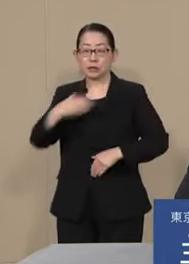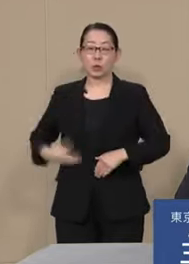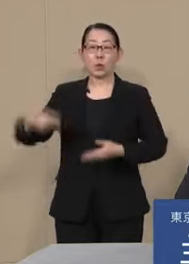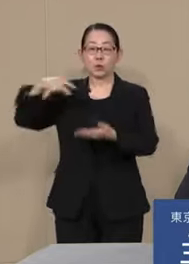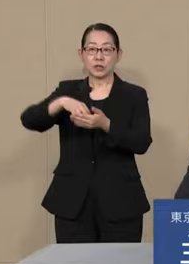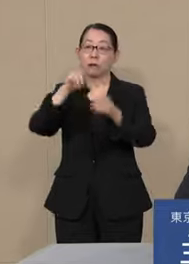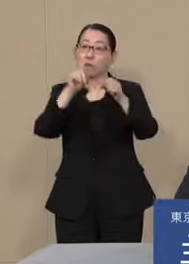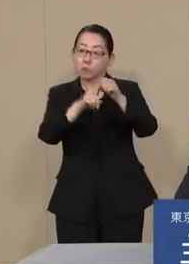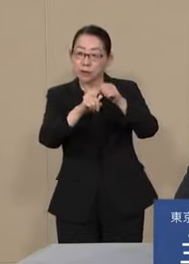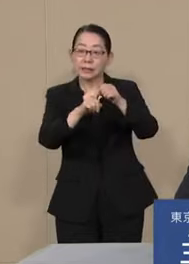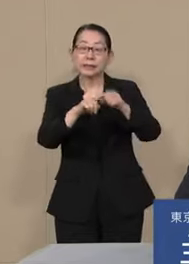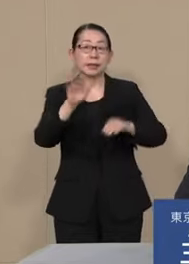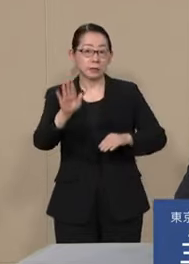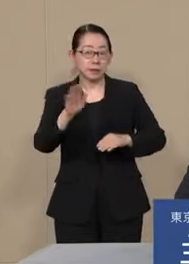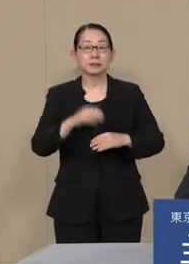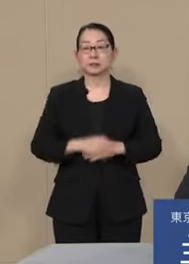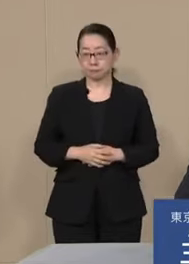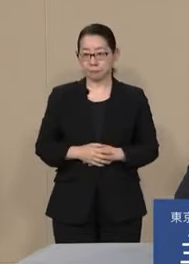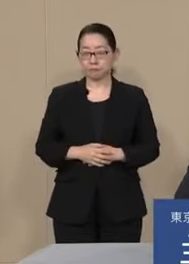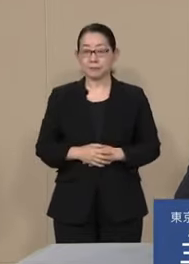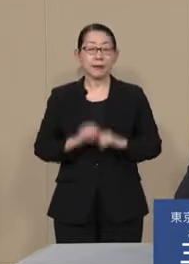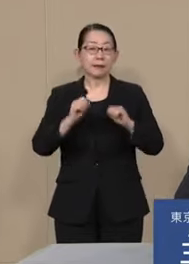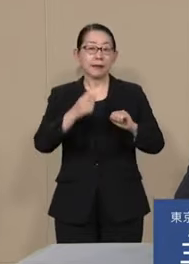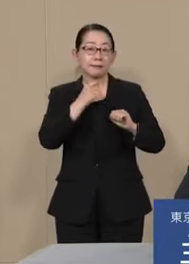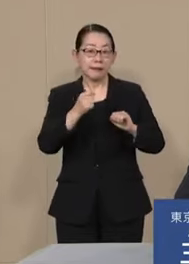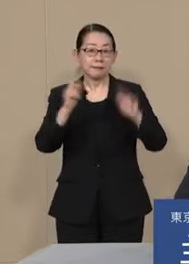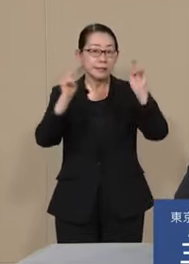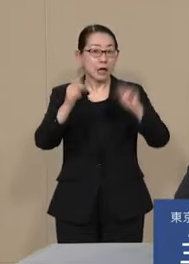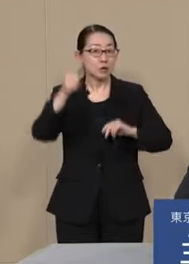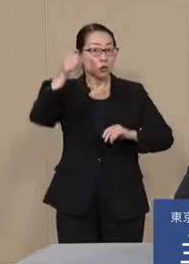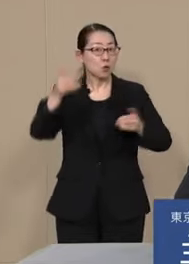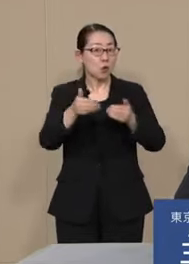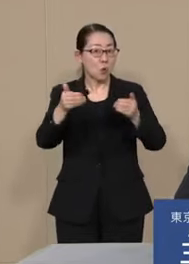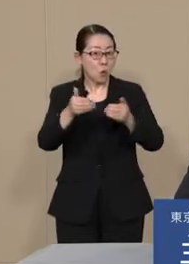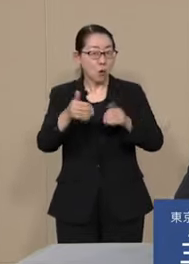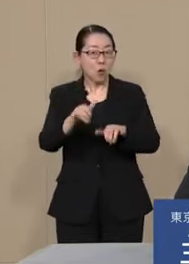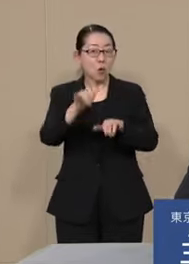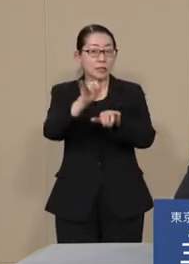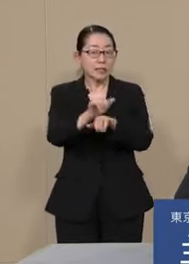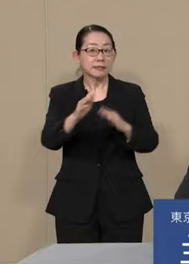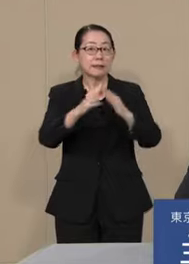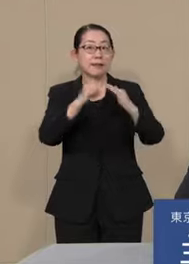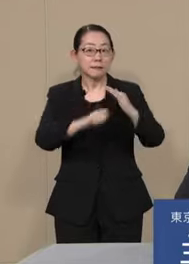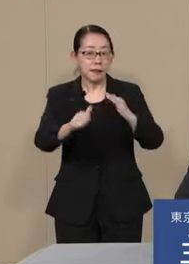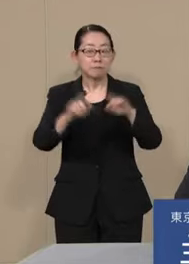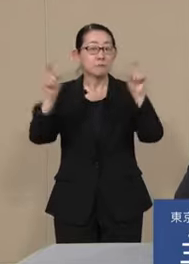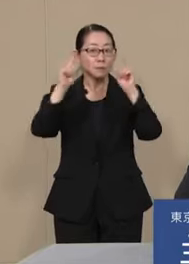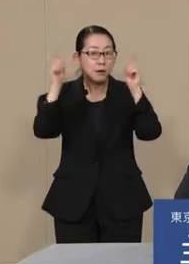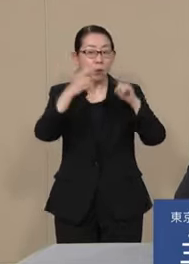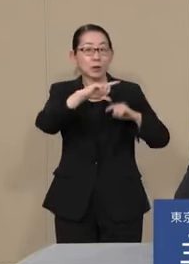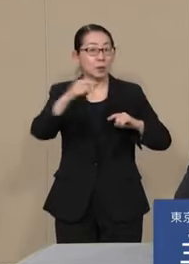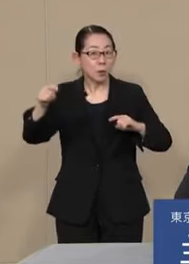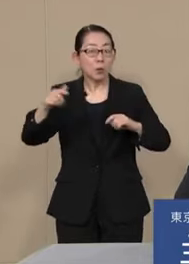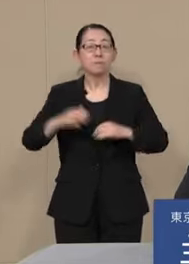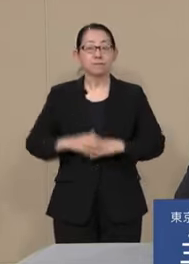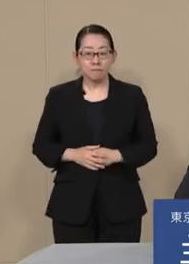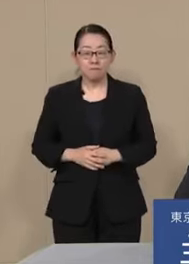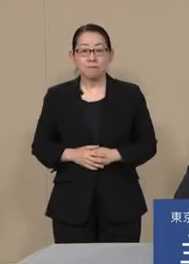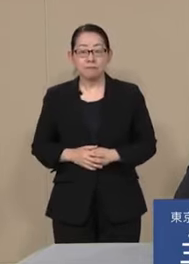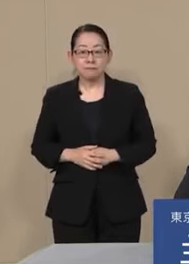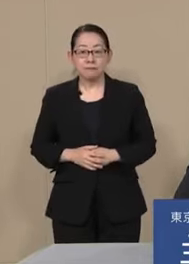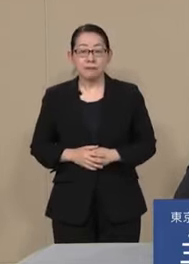チャレンジしたいと思っております特にやってみたいことは動画配信業人材派遣イベントを希望してますがその他の業者